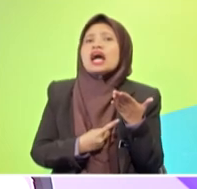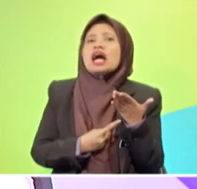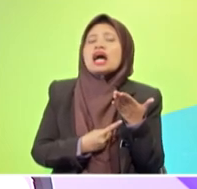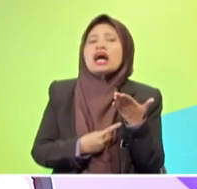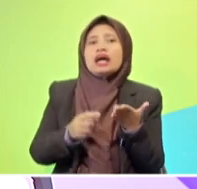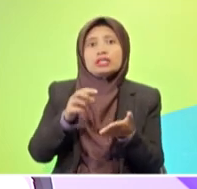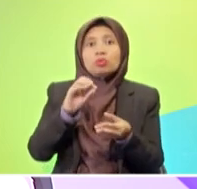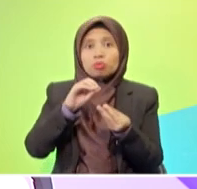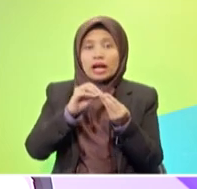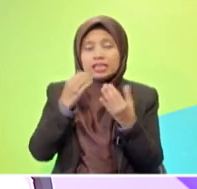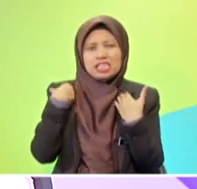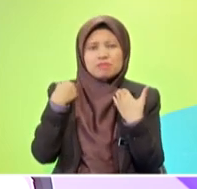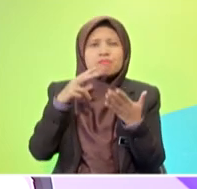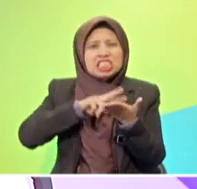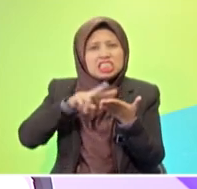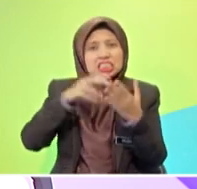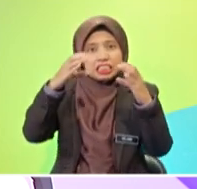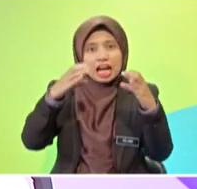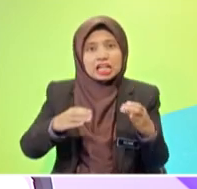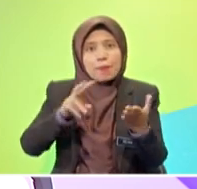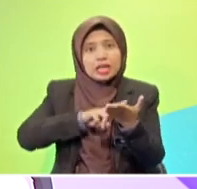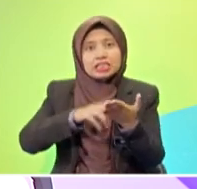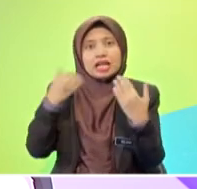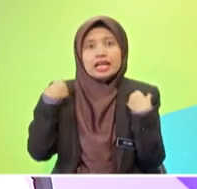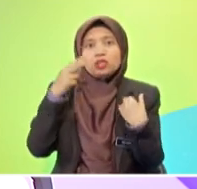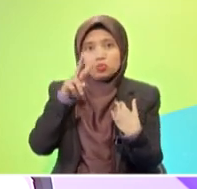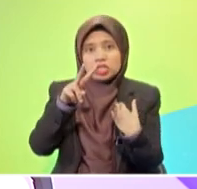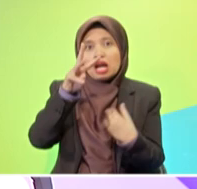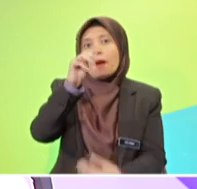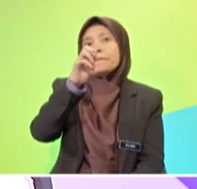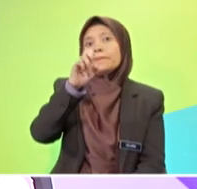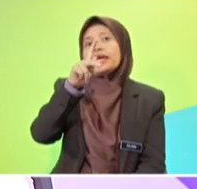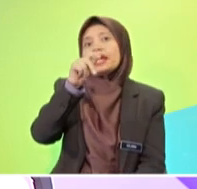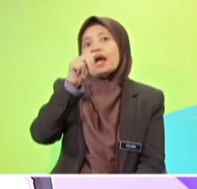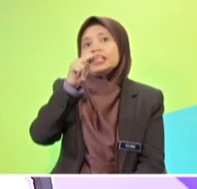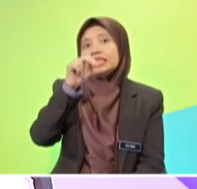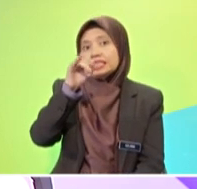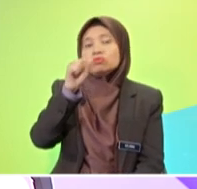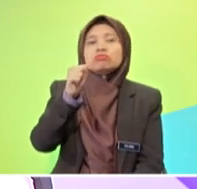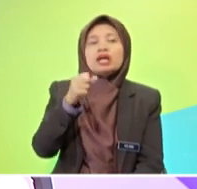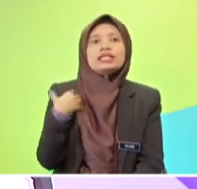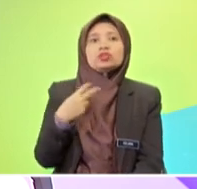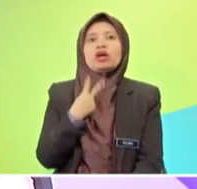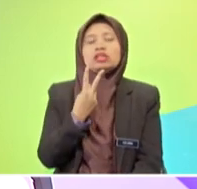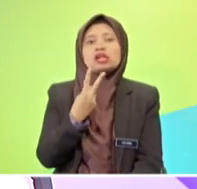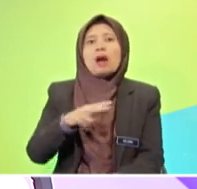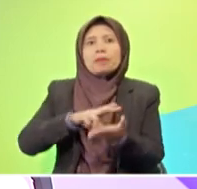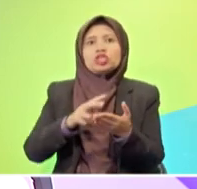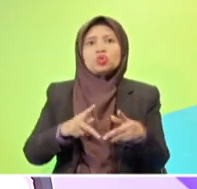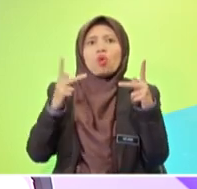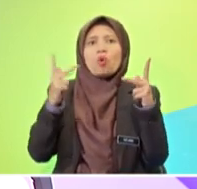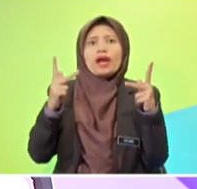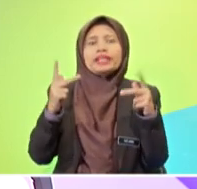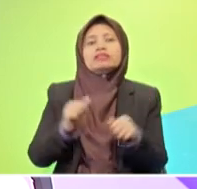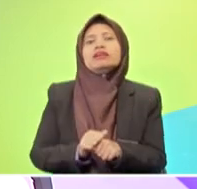umumnya ada dua mekanis dan mentalis mekanis bacaan bersuara jadi nanti kita akan Tengoklah